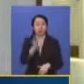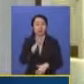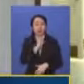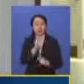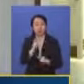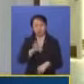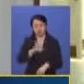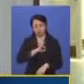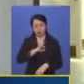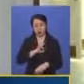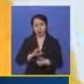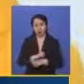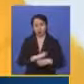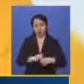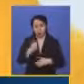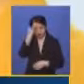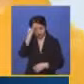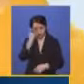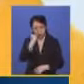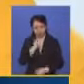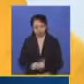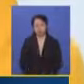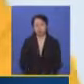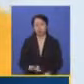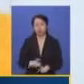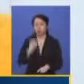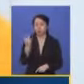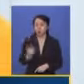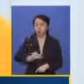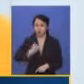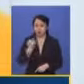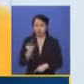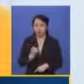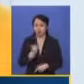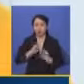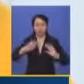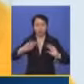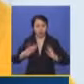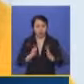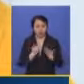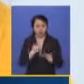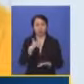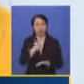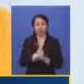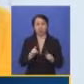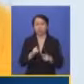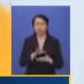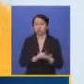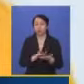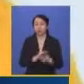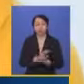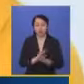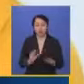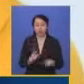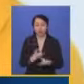награждена медалью «Халык Алгысы». Очень интересно и очень неожиданно. И главное, спектакли у нас не повторяются.